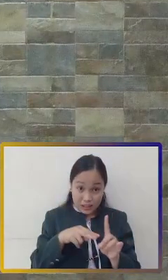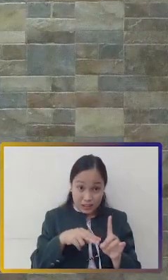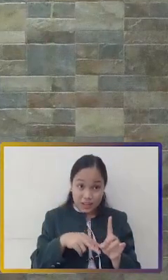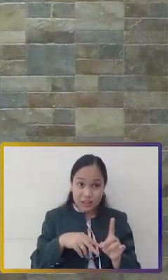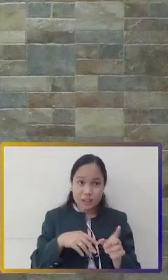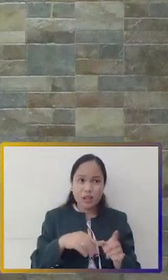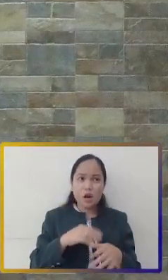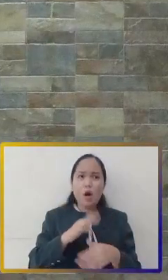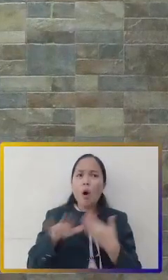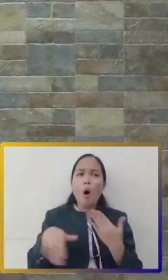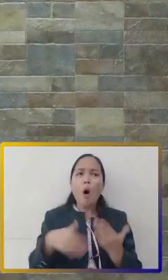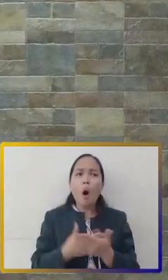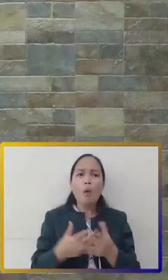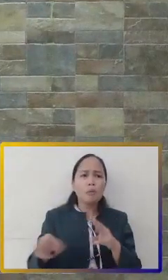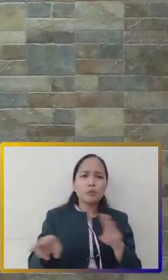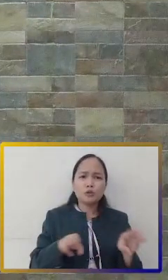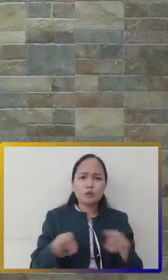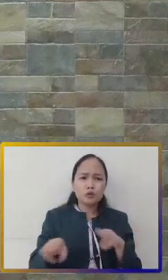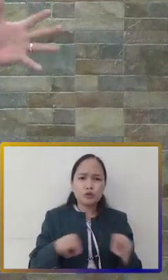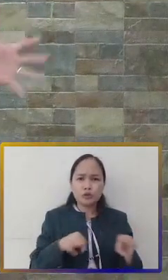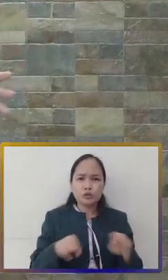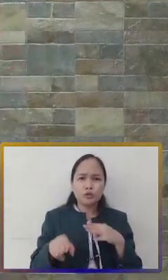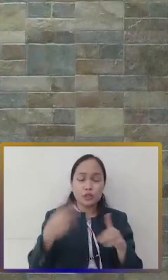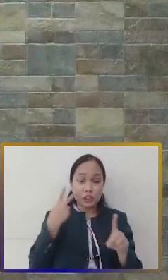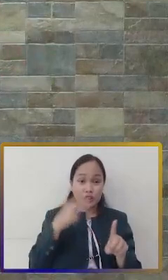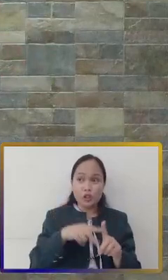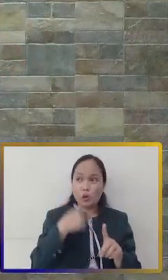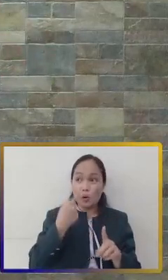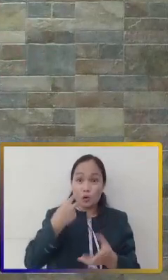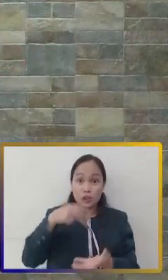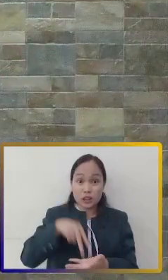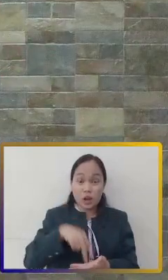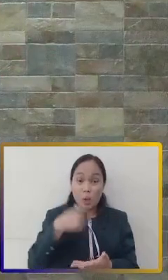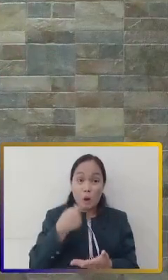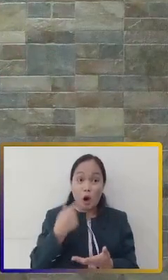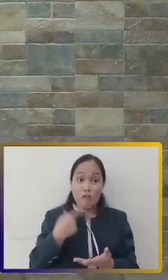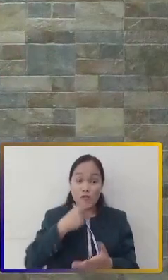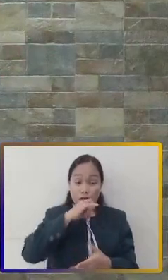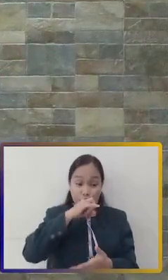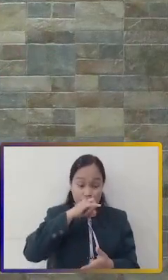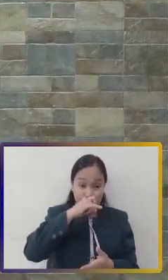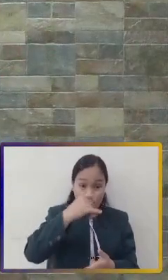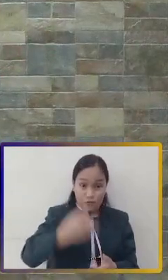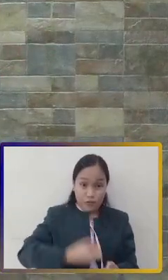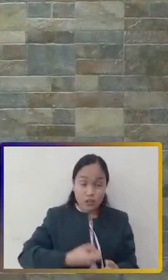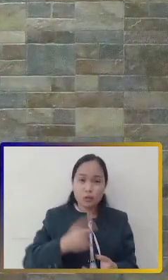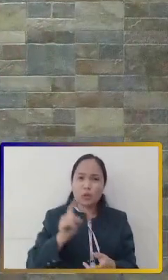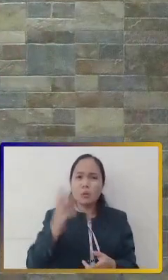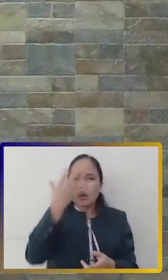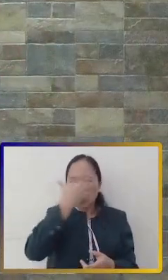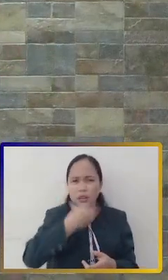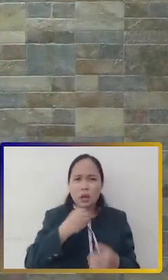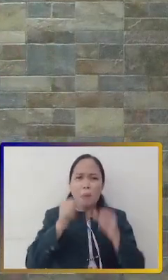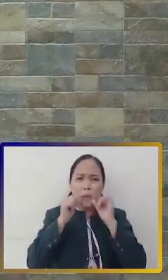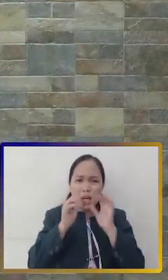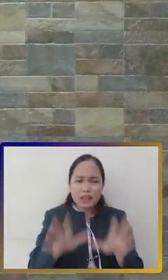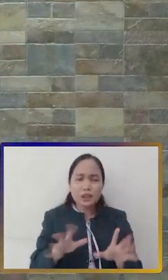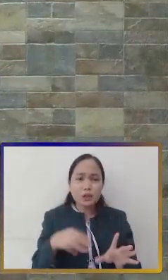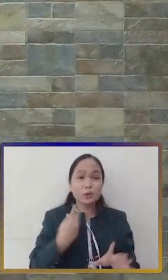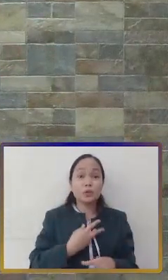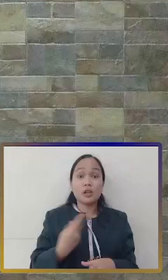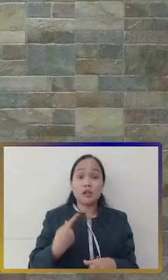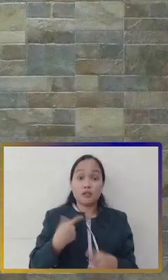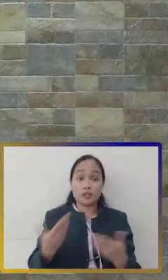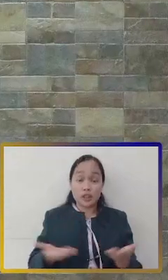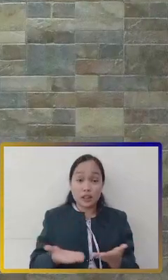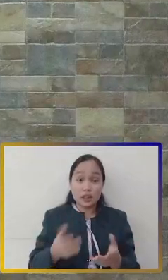na kumikilos. You see, pinatayo na nga kung sino yung may involvement. Ang kagandahan sa blessing na meron po tayo dito